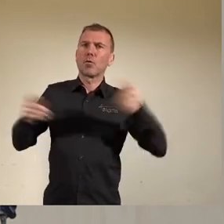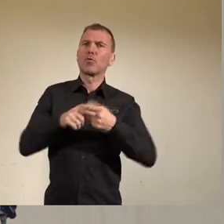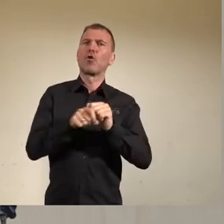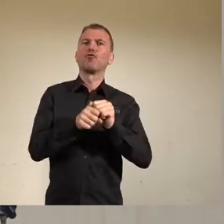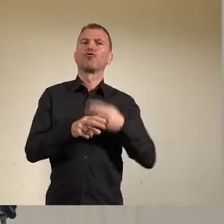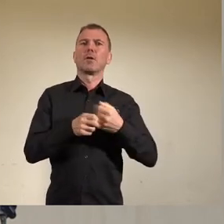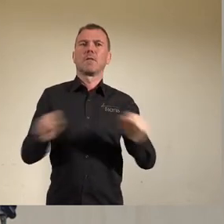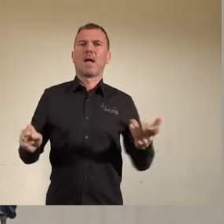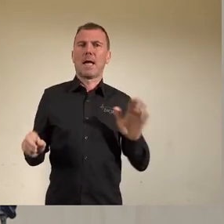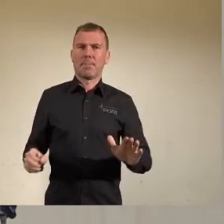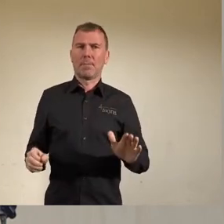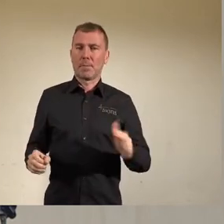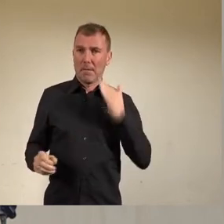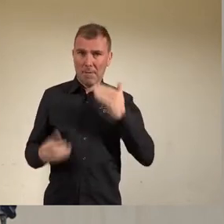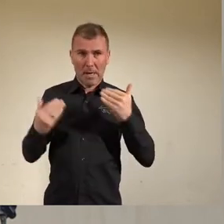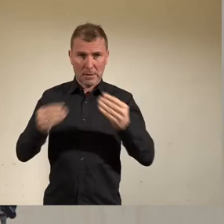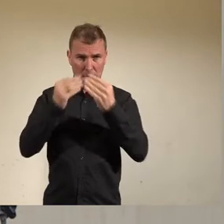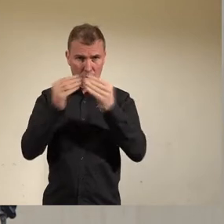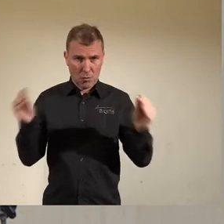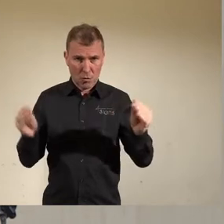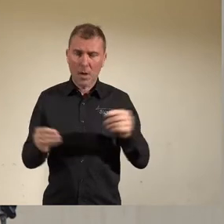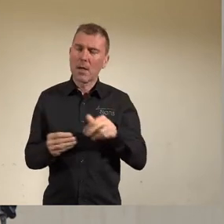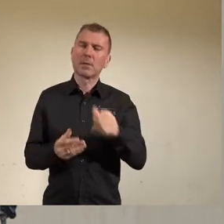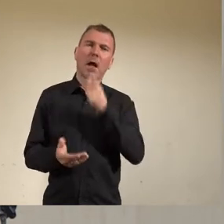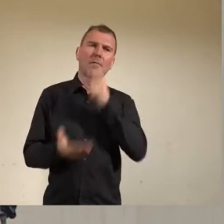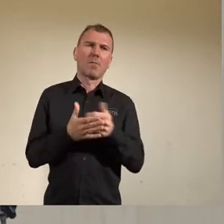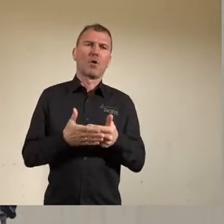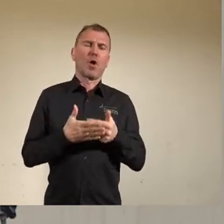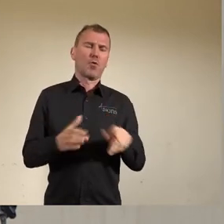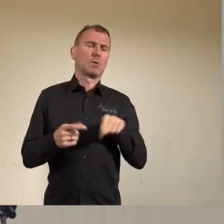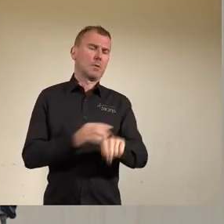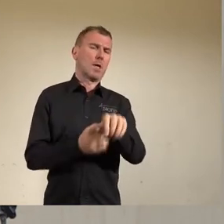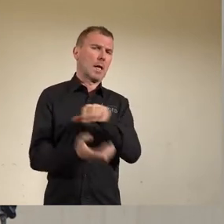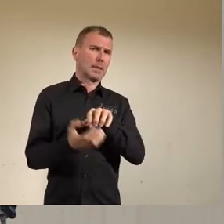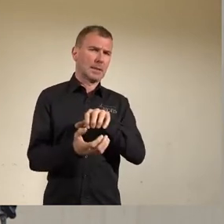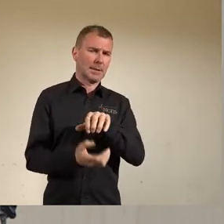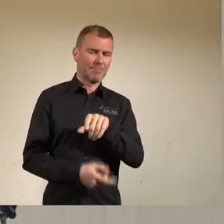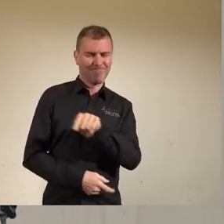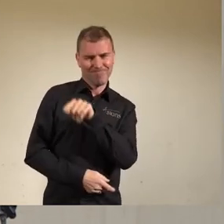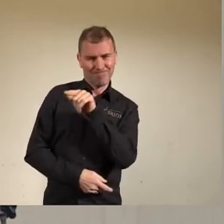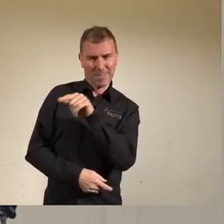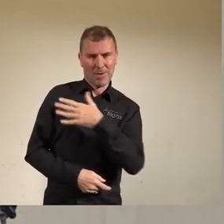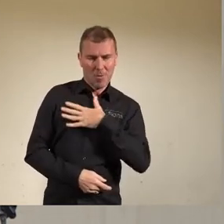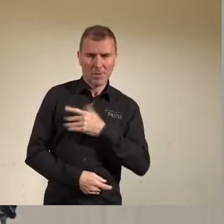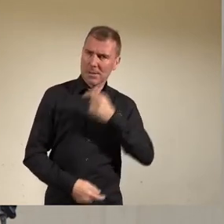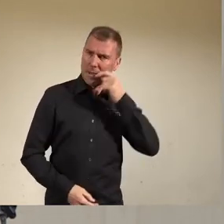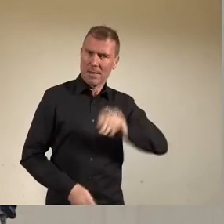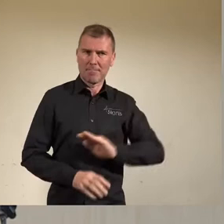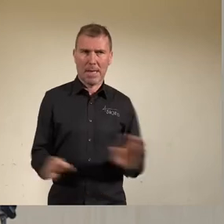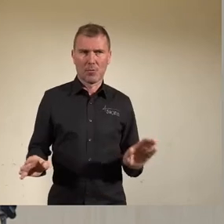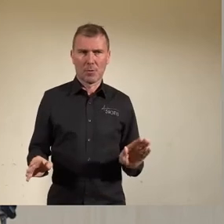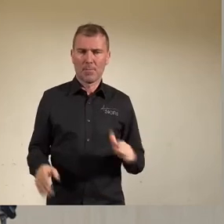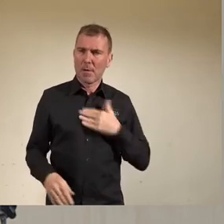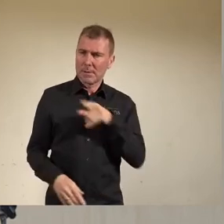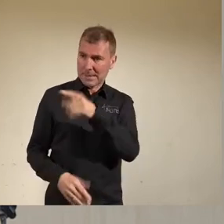bleiben. Wer dies kommuniziert, der geht verantwortungslos durch diese Krise. Genau das ist unsere Haltung. Wir wollen